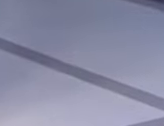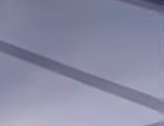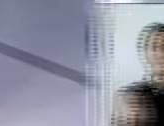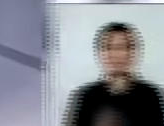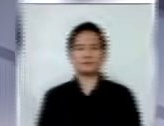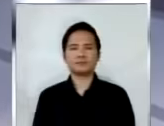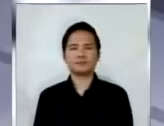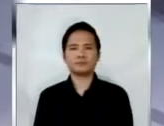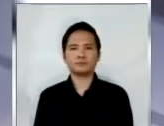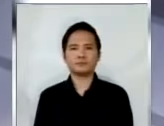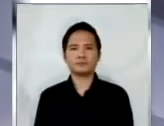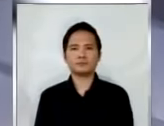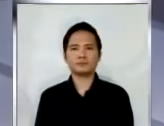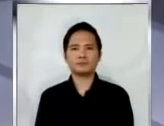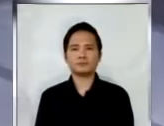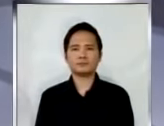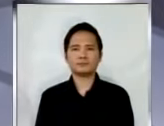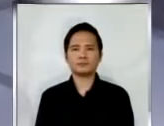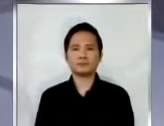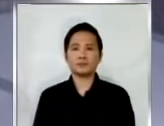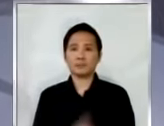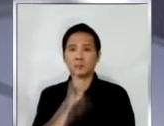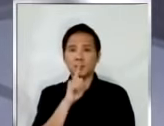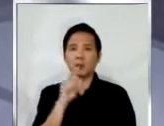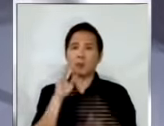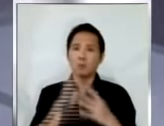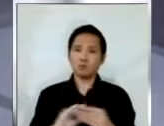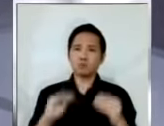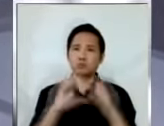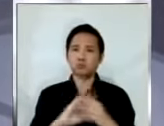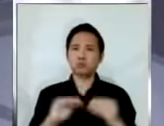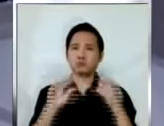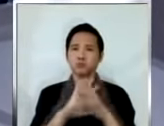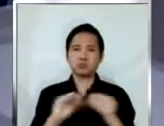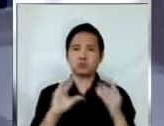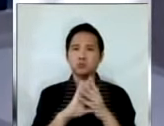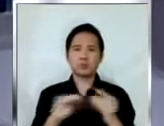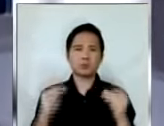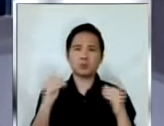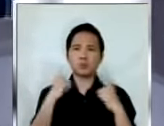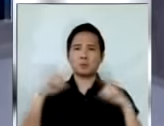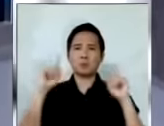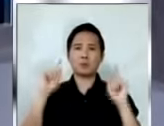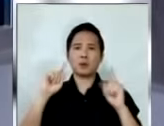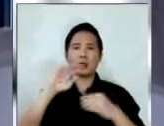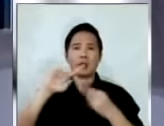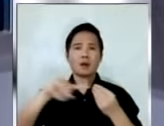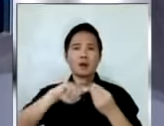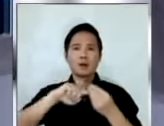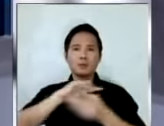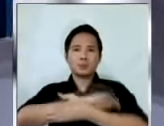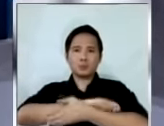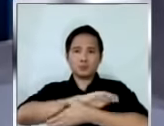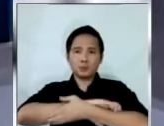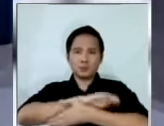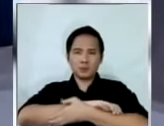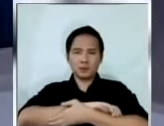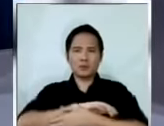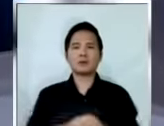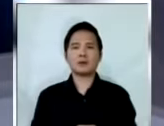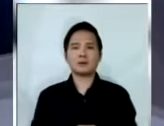Hindi pa rin tayo nauubusan ng kwento ng bayanihan sa gitna ng krisis. Ngayon naman, mga stranded na naghahangad makauwi sa